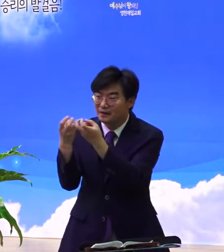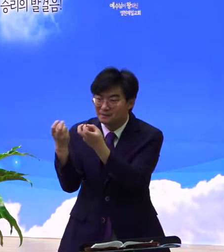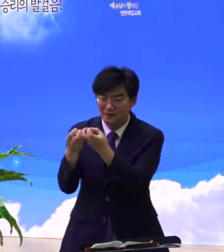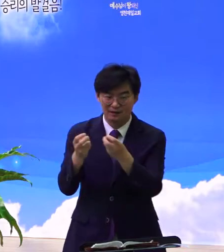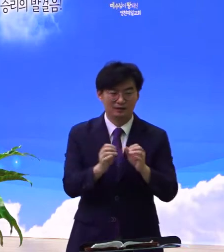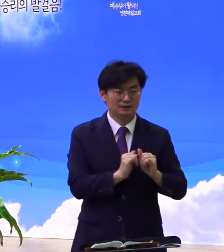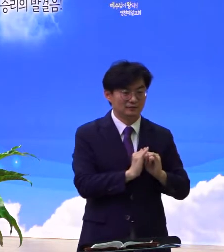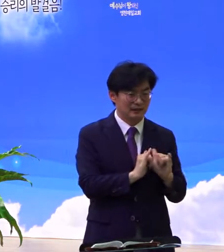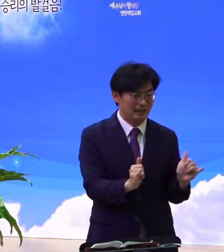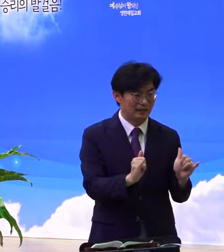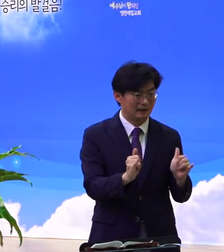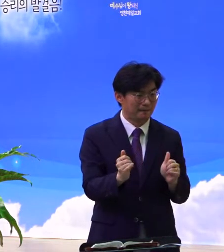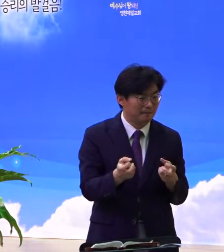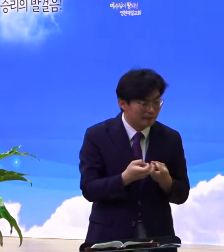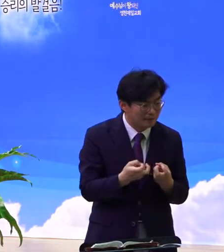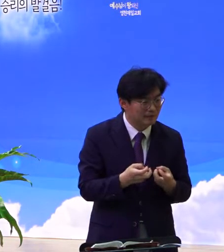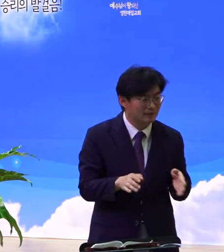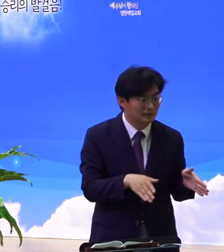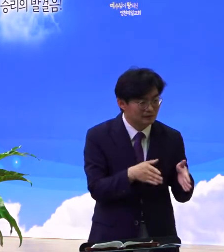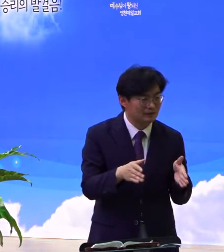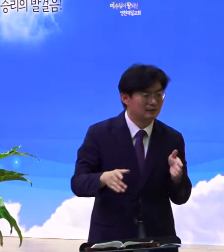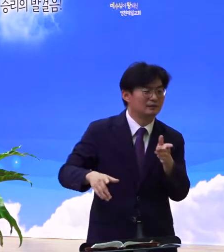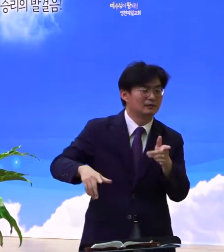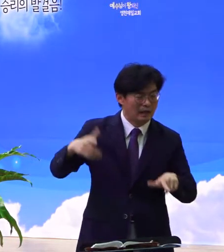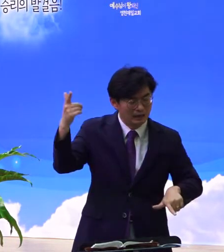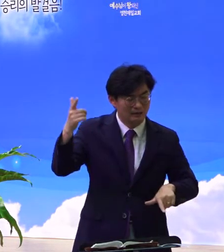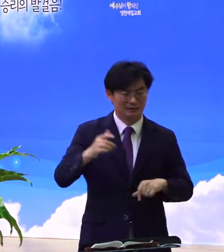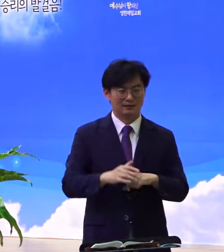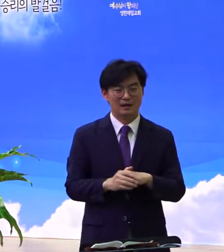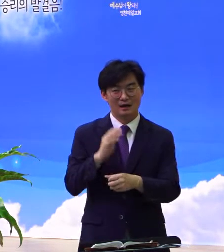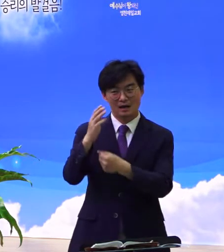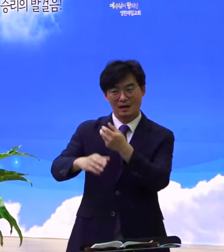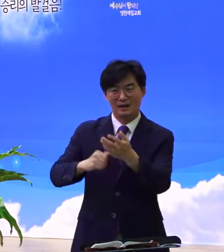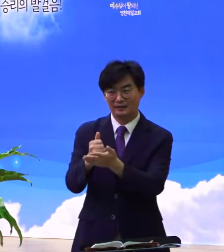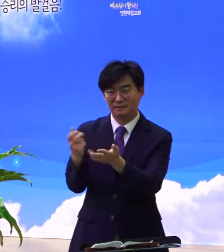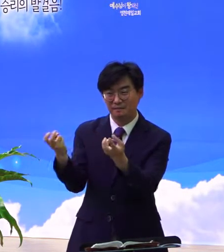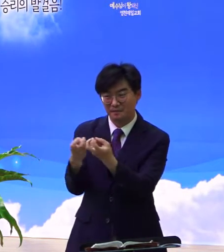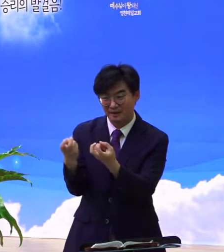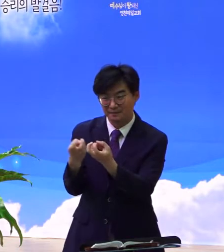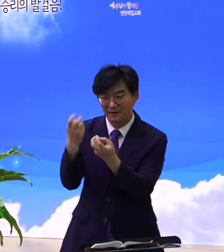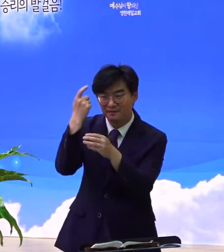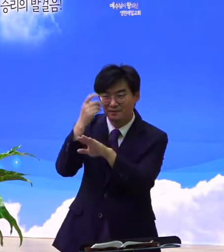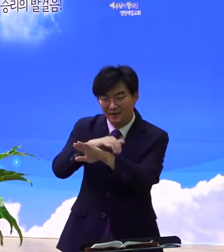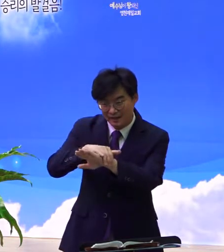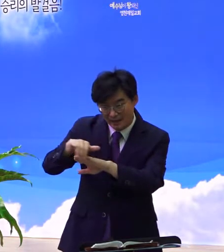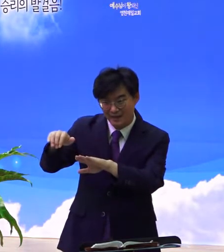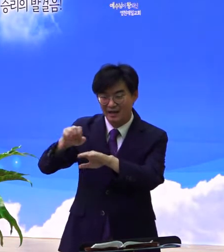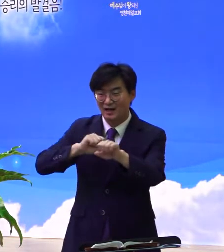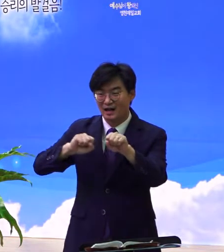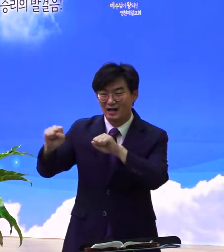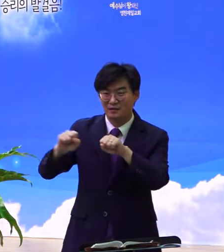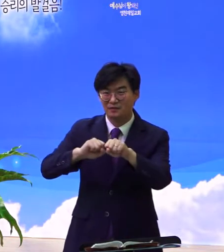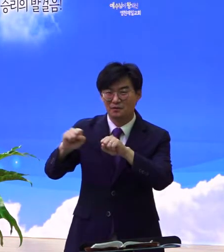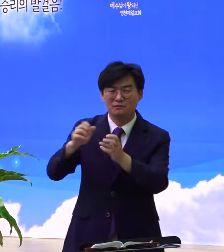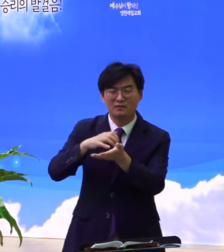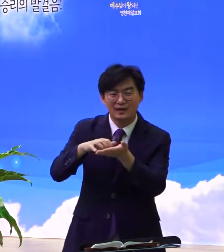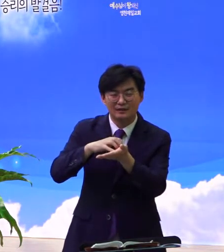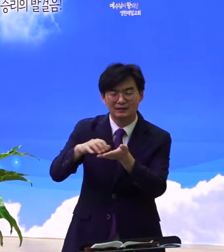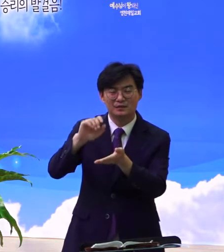하나님의 생각이 하늘같이 높아 보이고 하나님의 길은 정말 측량할 수 없어 보입니다.